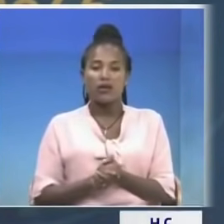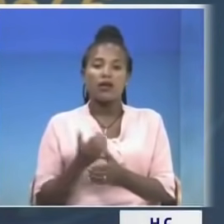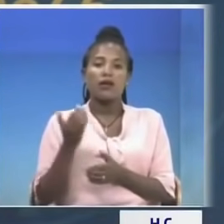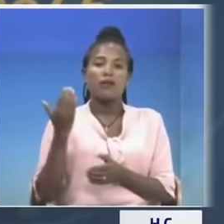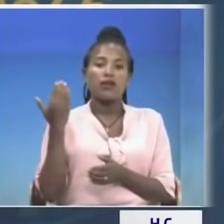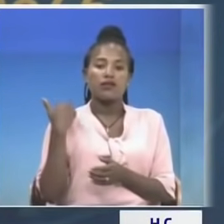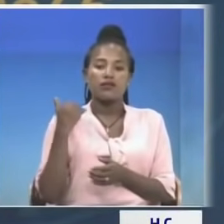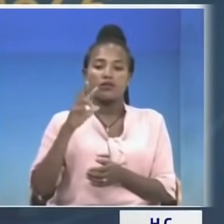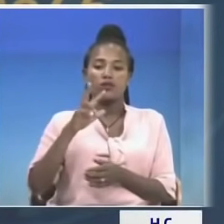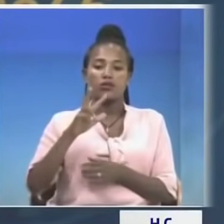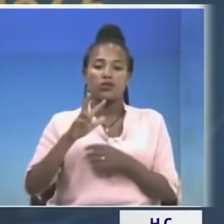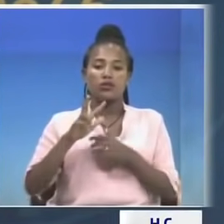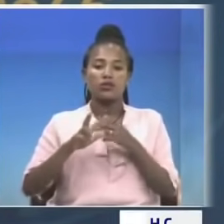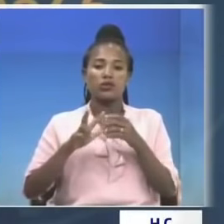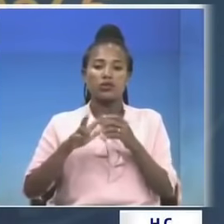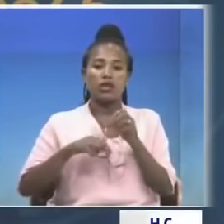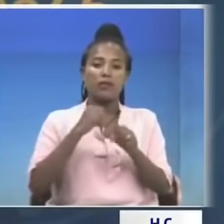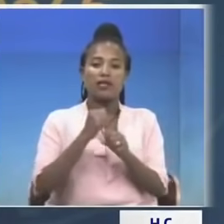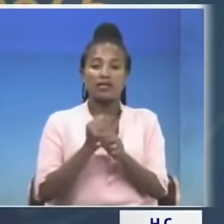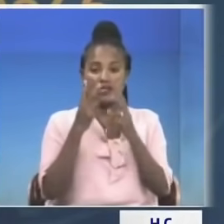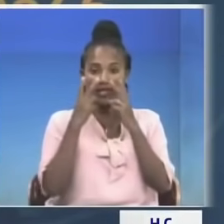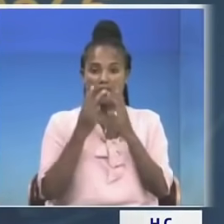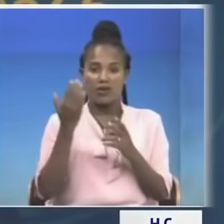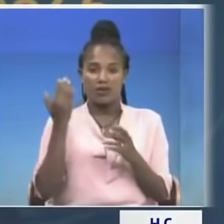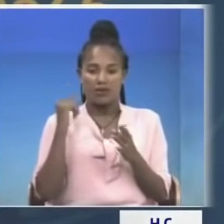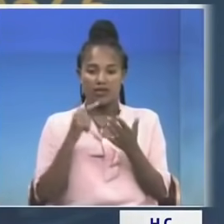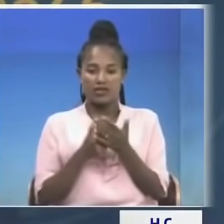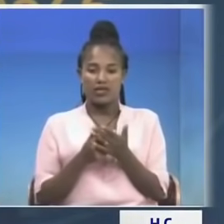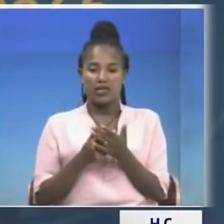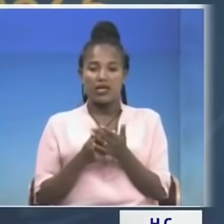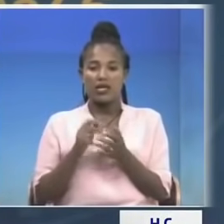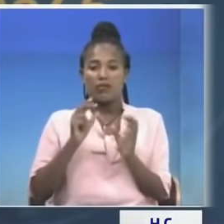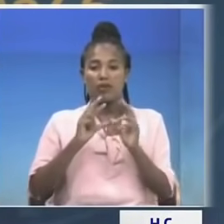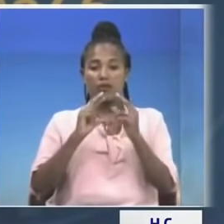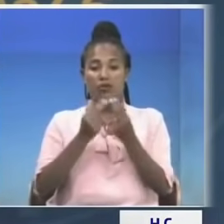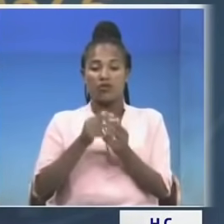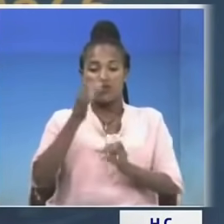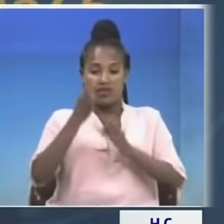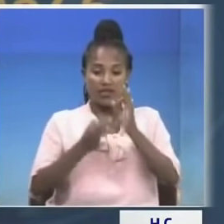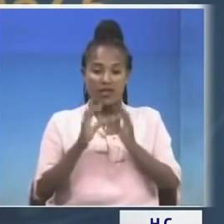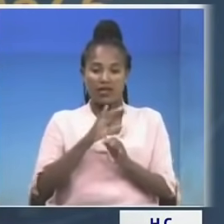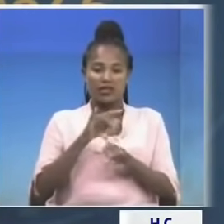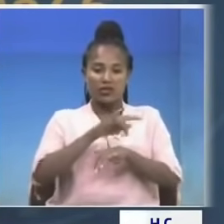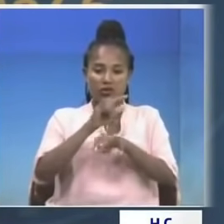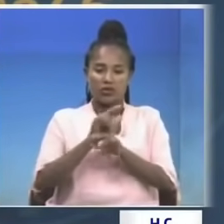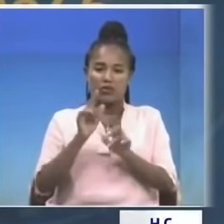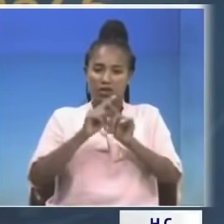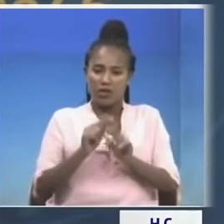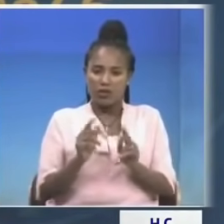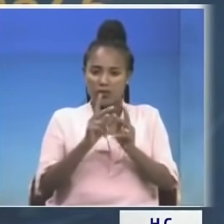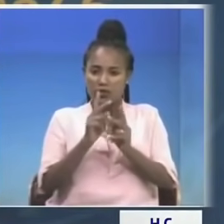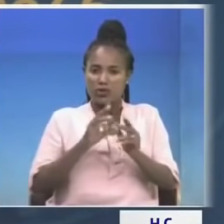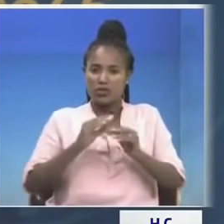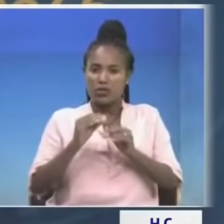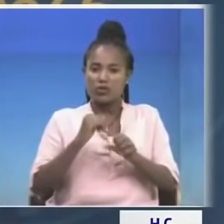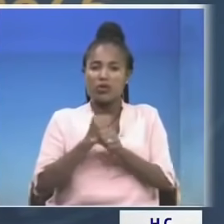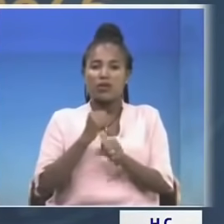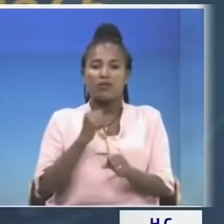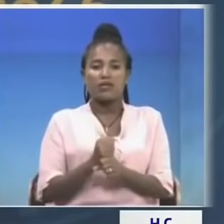ባለፉት 3 አመታት ደግሞ ሲታዩ የነበሩ ከዚህ ከደቦ ፍርድ ጋር በተያያዘ እና በተለይ ዜጎች በተለያዩ ቦታዎች ተንቀሳቅሶ